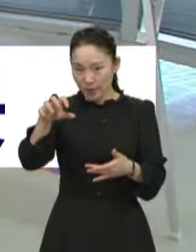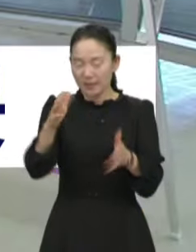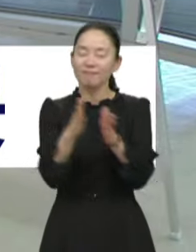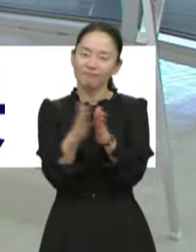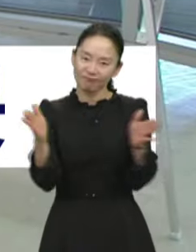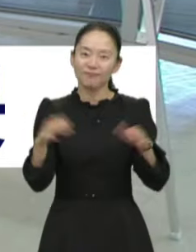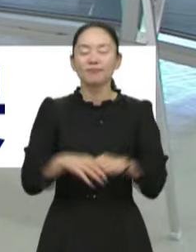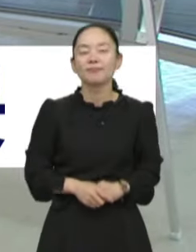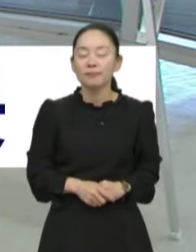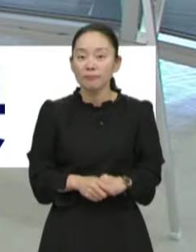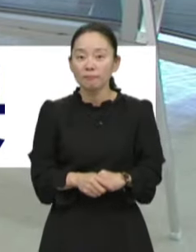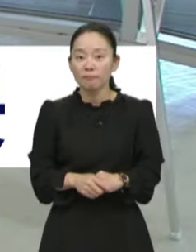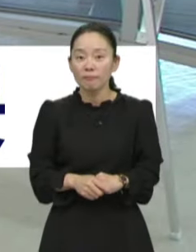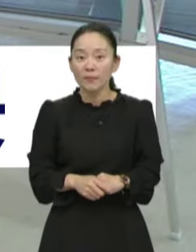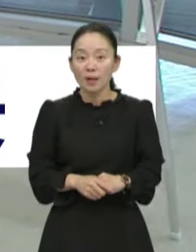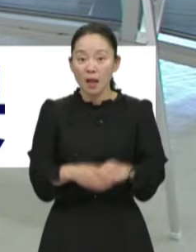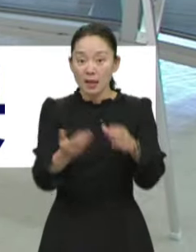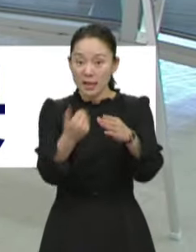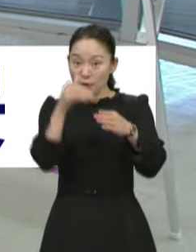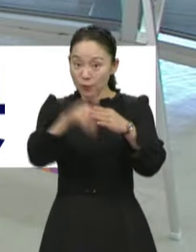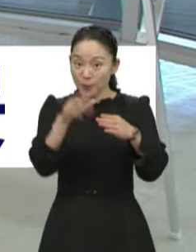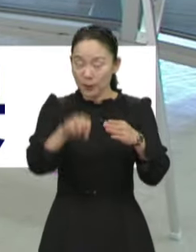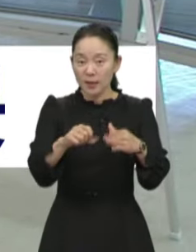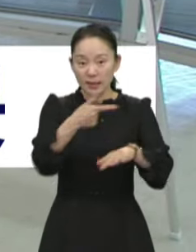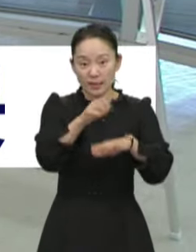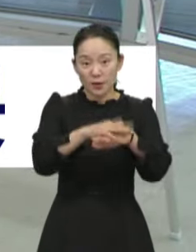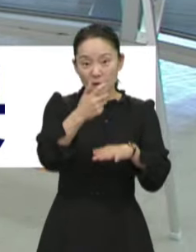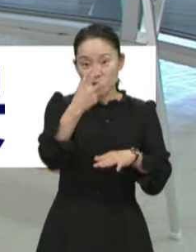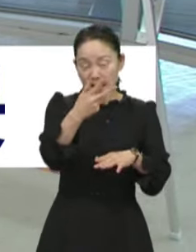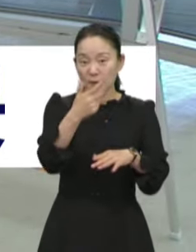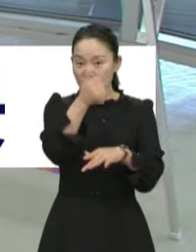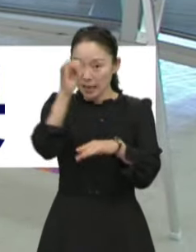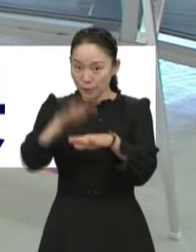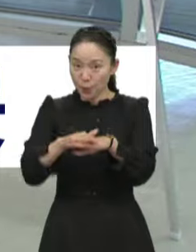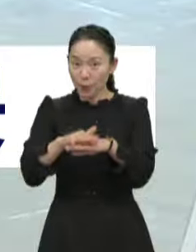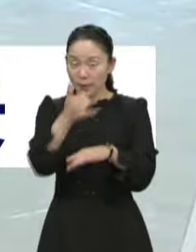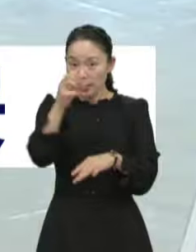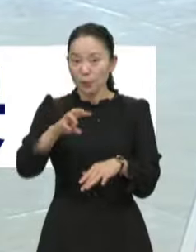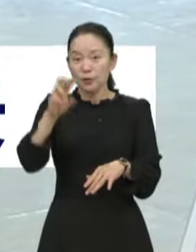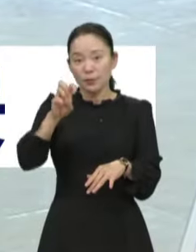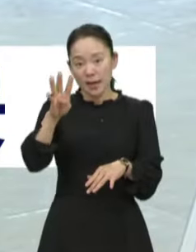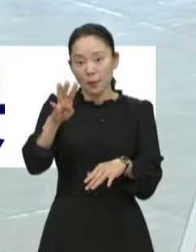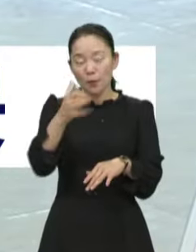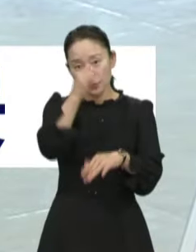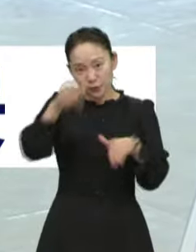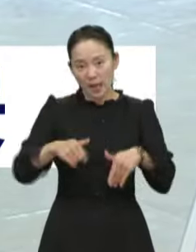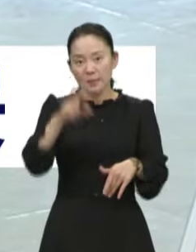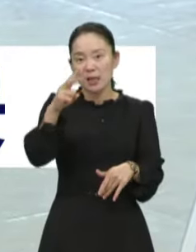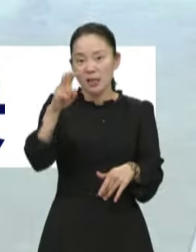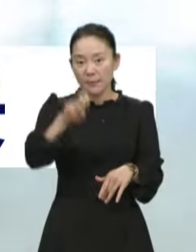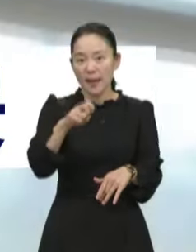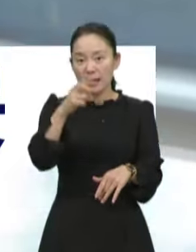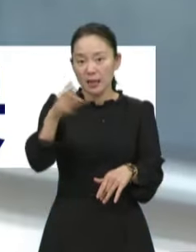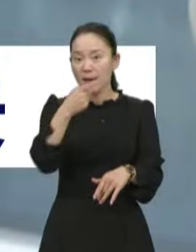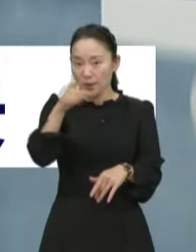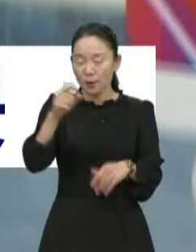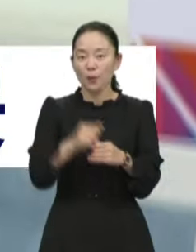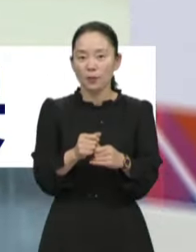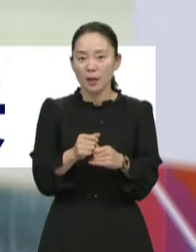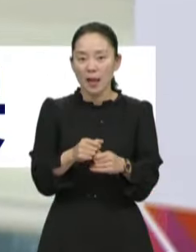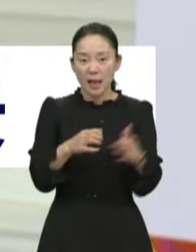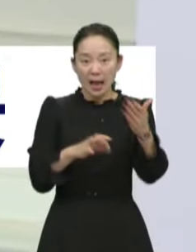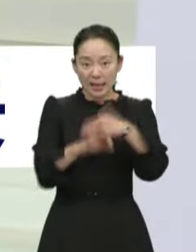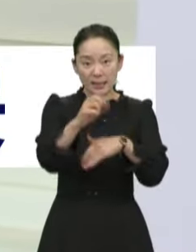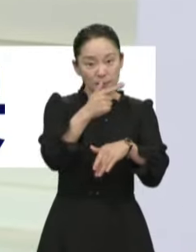사전투표소에서 실시됩니다. 사전투표는 대전 83곳, 세종 24곳, 충남 210곳의 사전투표소에서